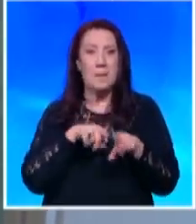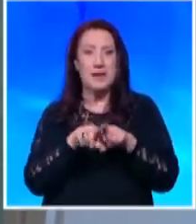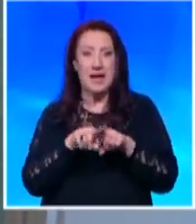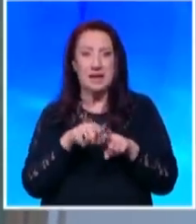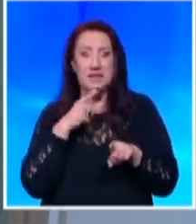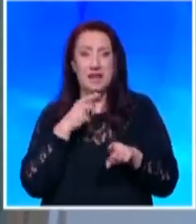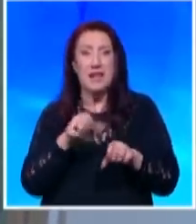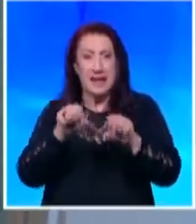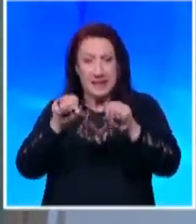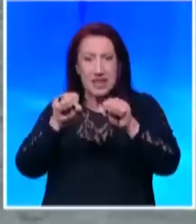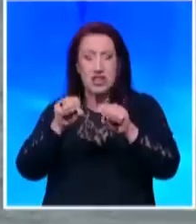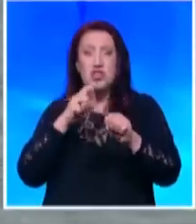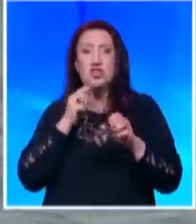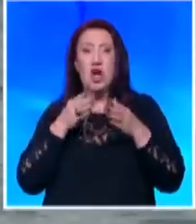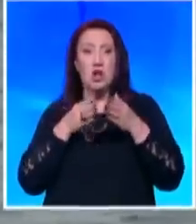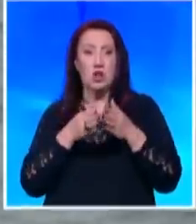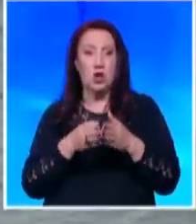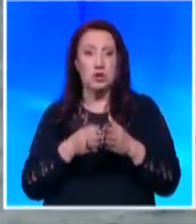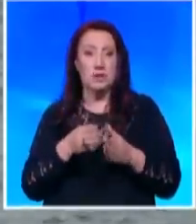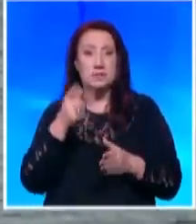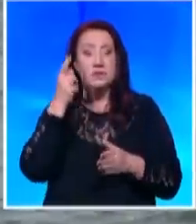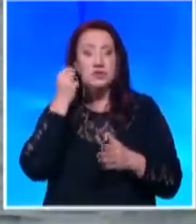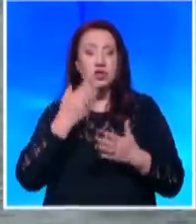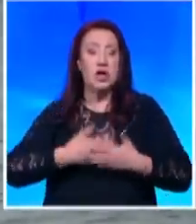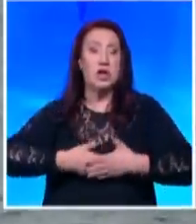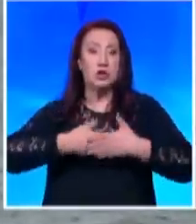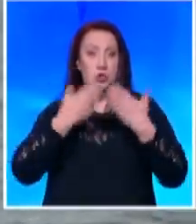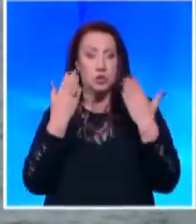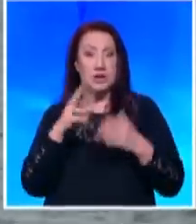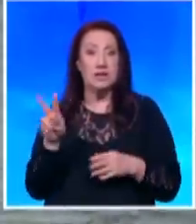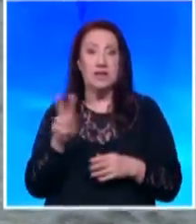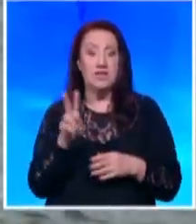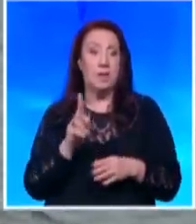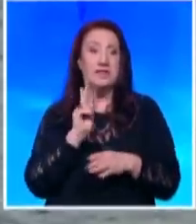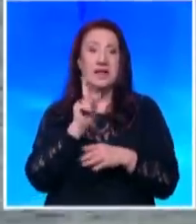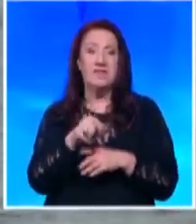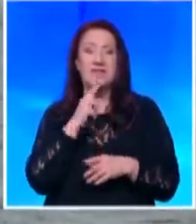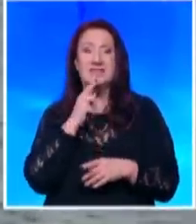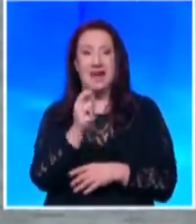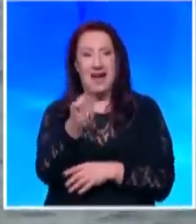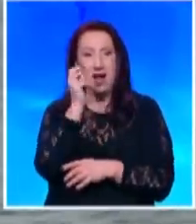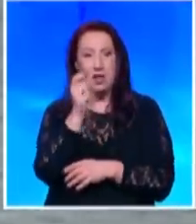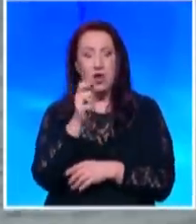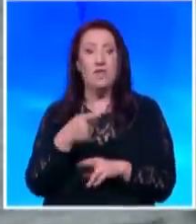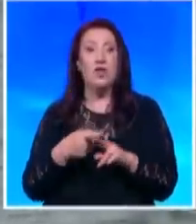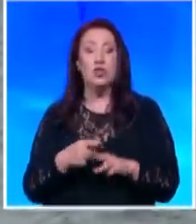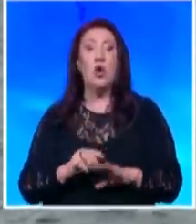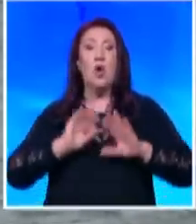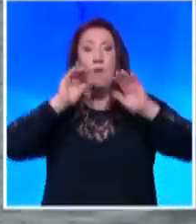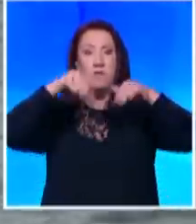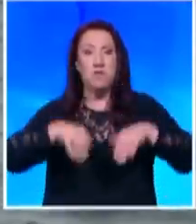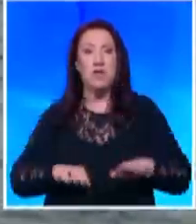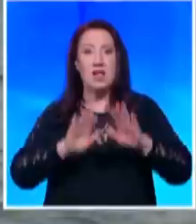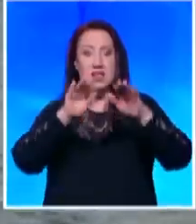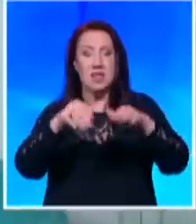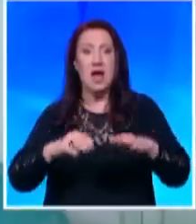викам дърса за лодката. Вчера рано сутринта двамата влизате за риба в морето до Китен, но приливна вълна обръща лодката,